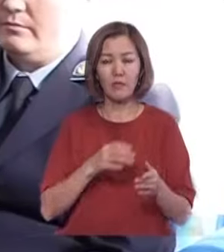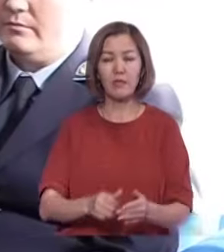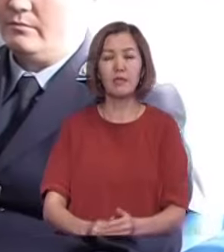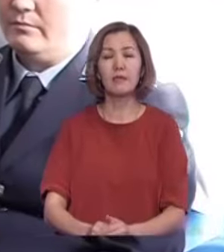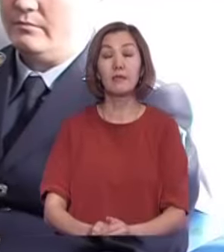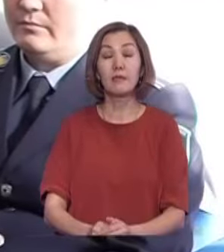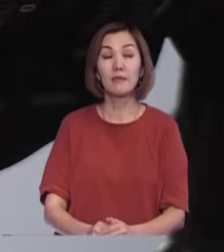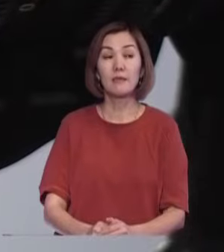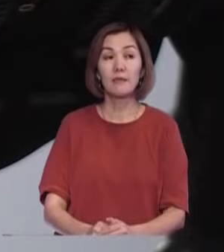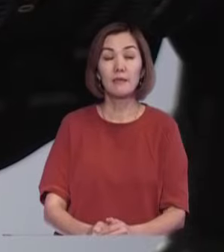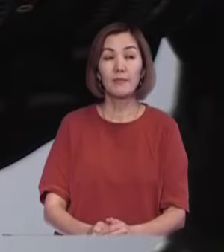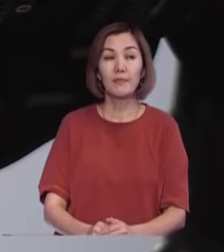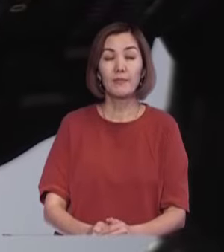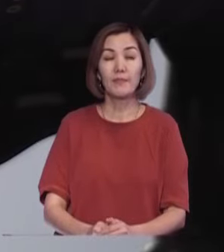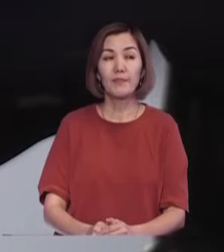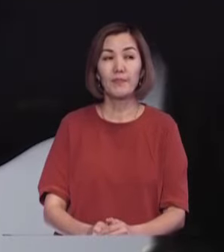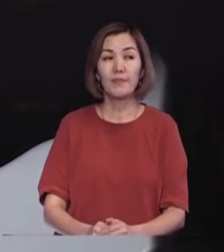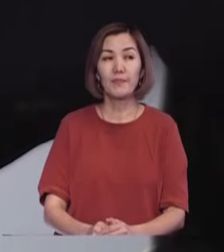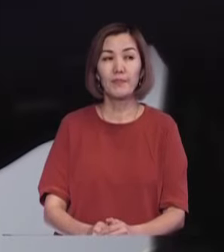берілді.